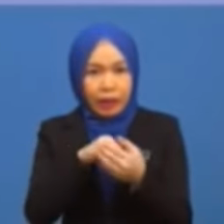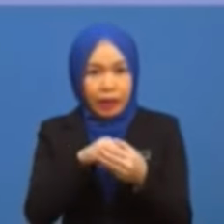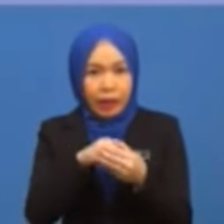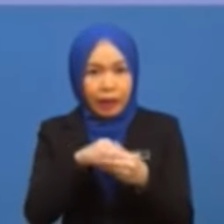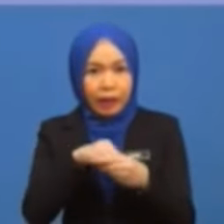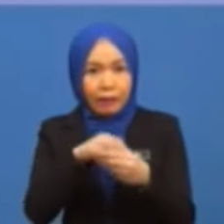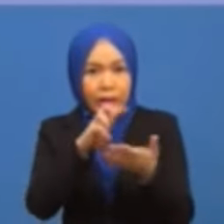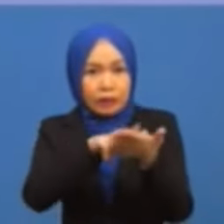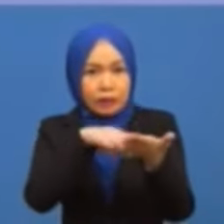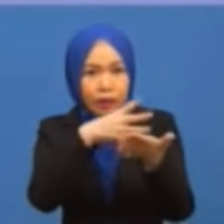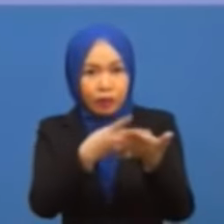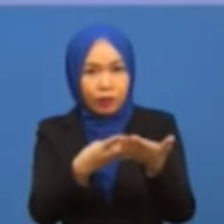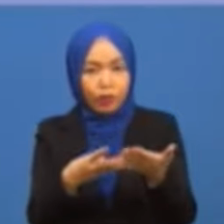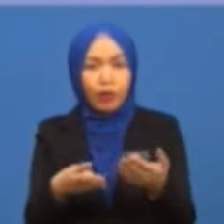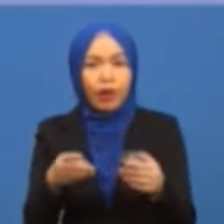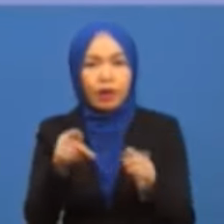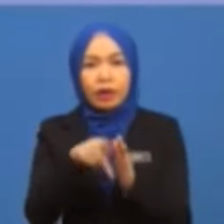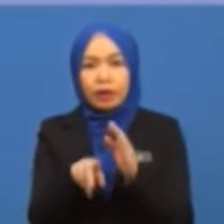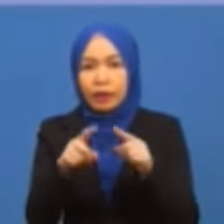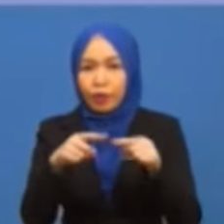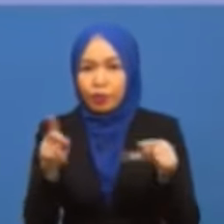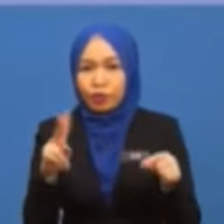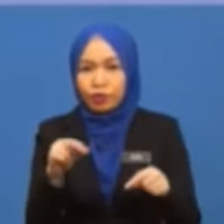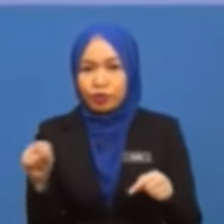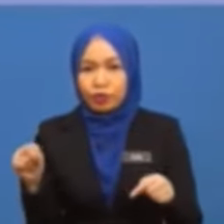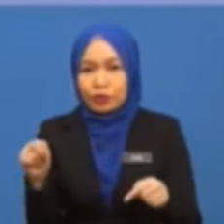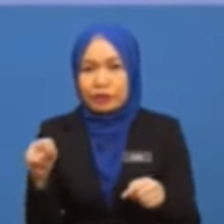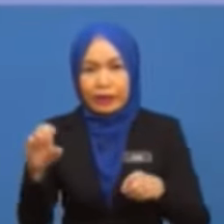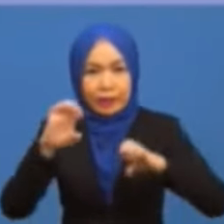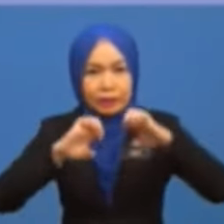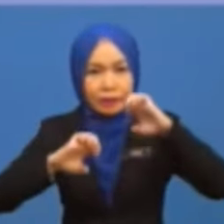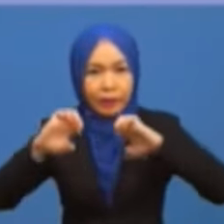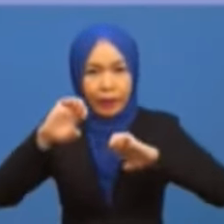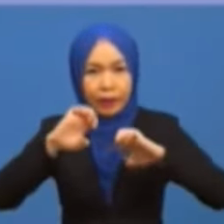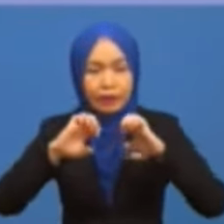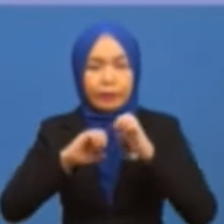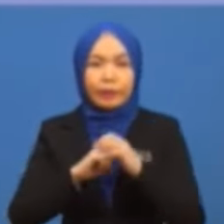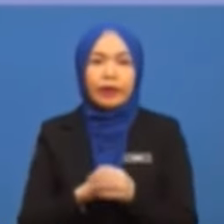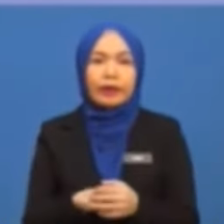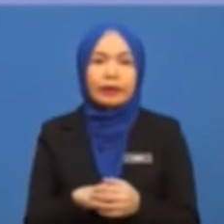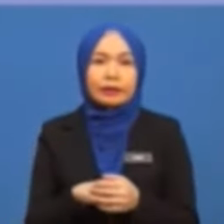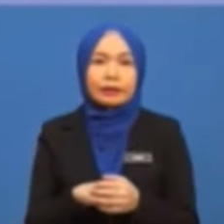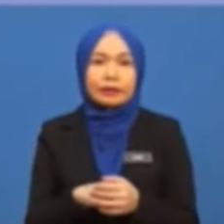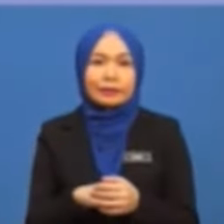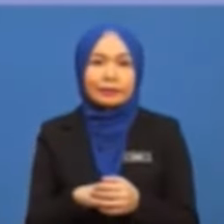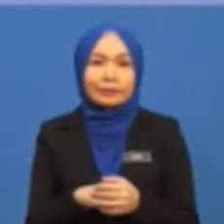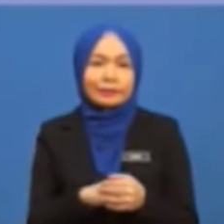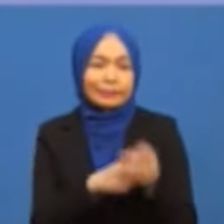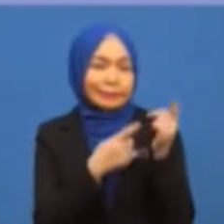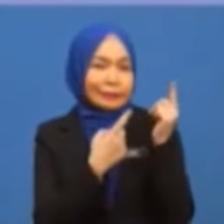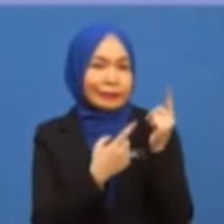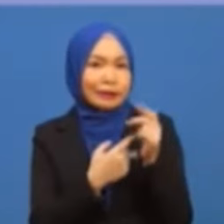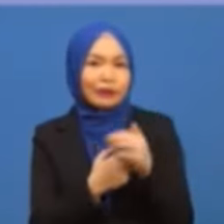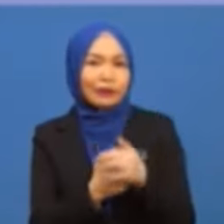Kepekatan ion hidroksida 0.1 mol per desiliter padu nilai pH 13.